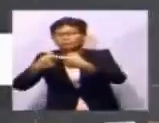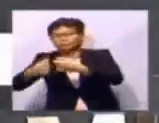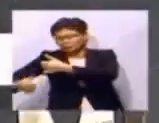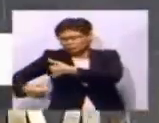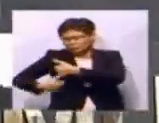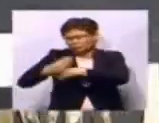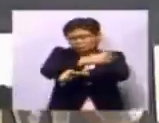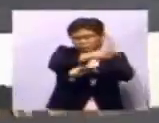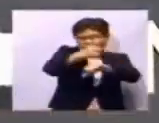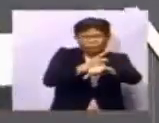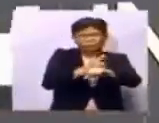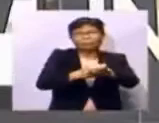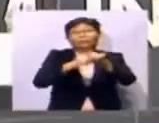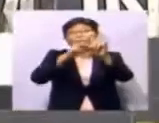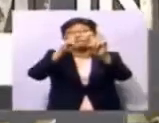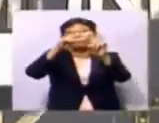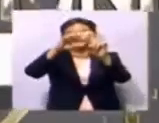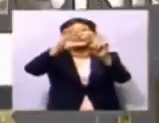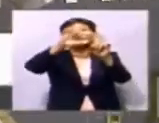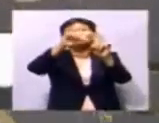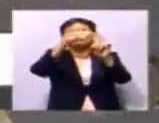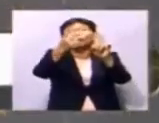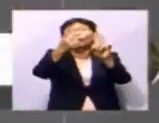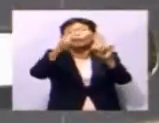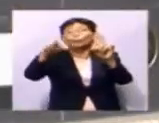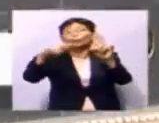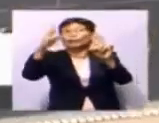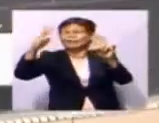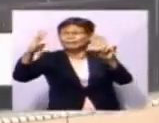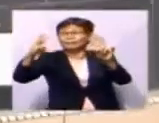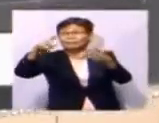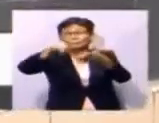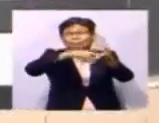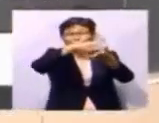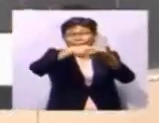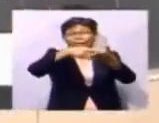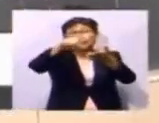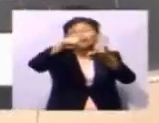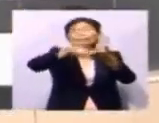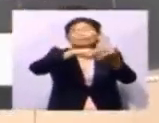Tentera Darat. Seramai 110,006 pemilih berdaftar terdiri